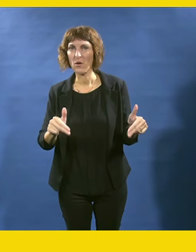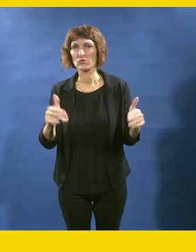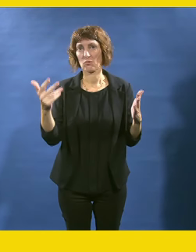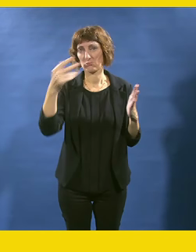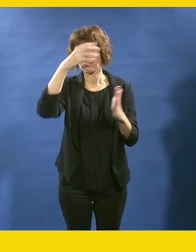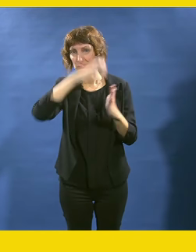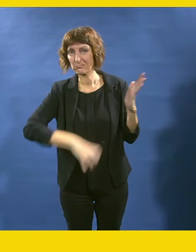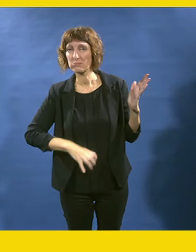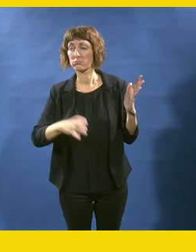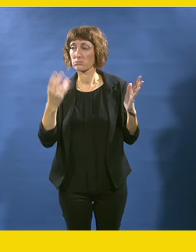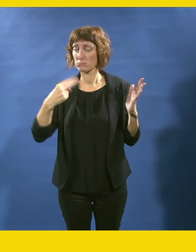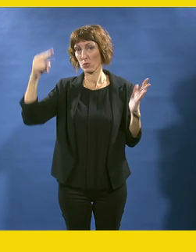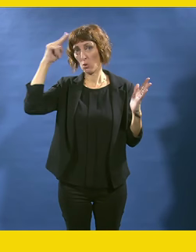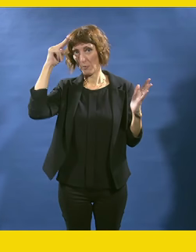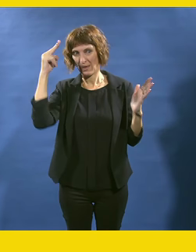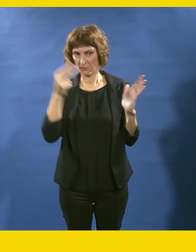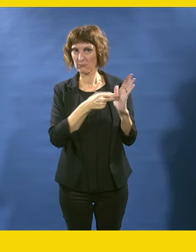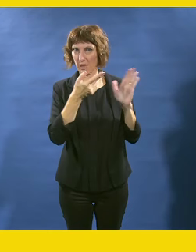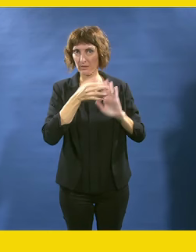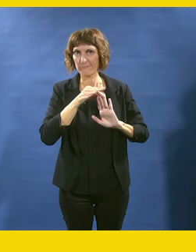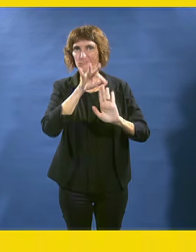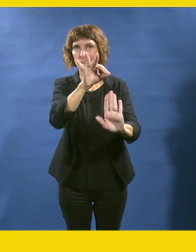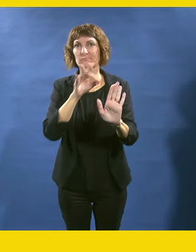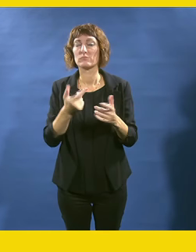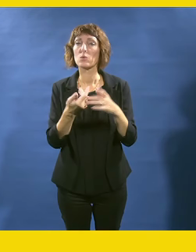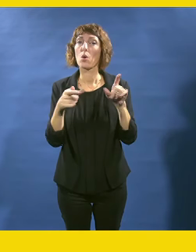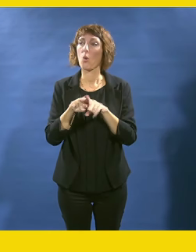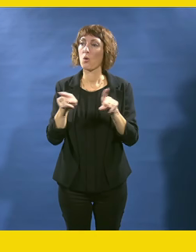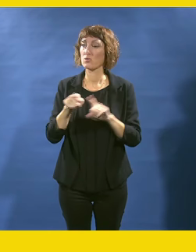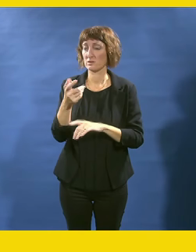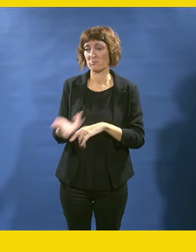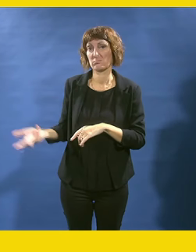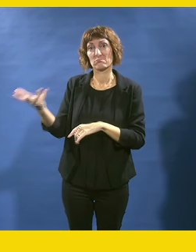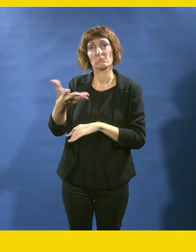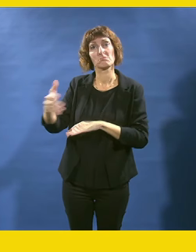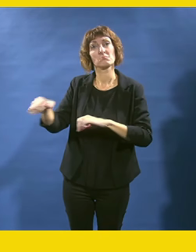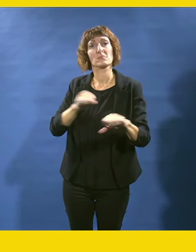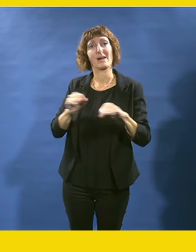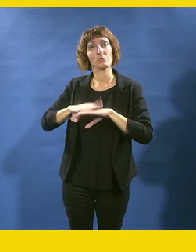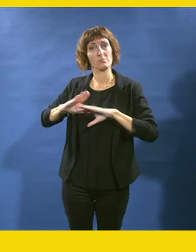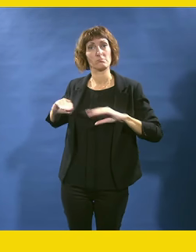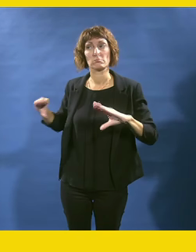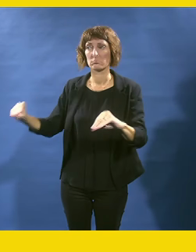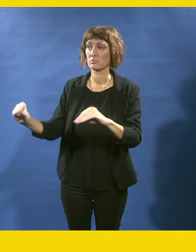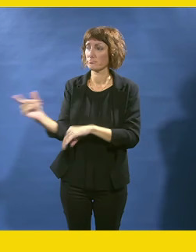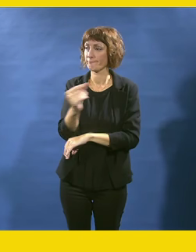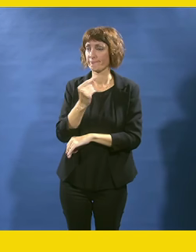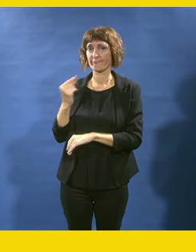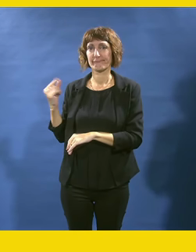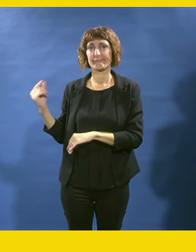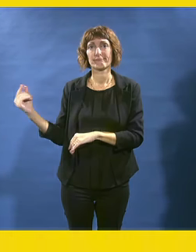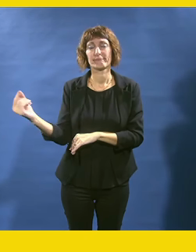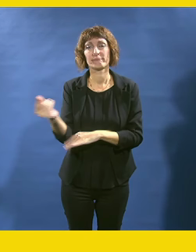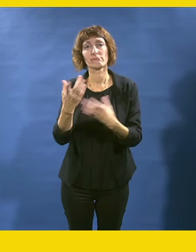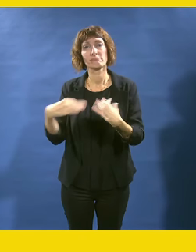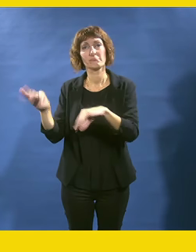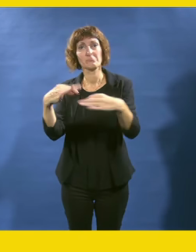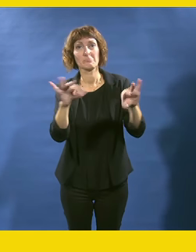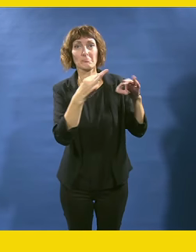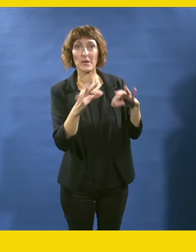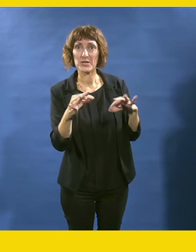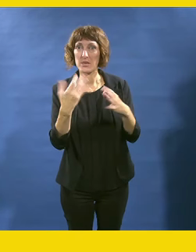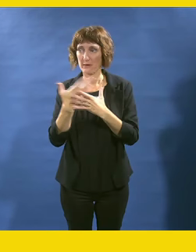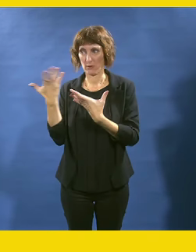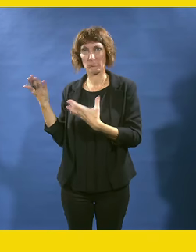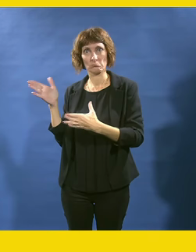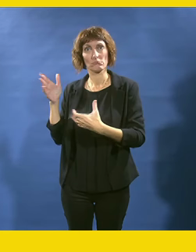et européenne, et aussi de rendre visibles les nombreuses actions de coopération entre les pays, parce qu'il y en a beaucoup et qu'on ne les voit pas